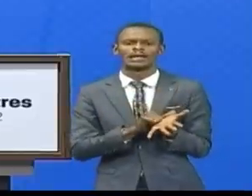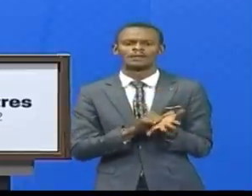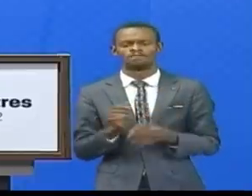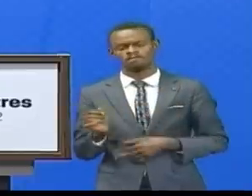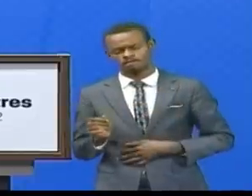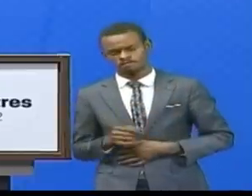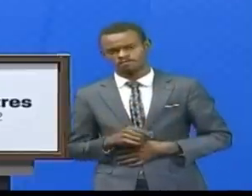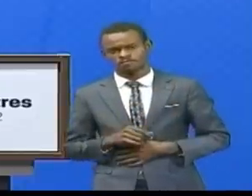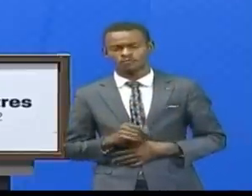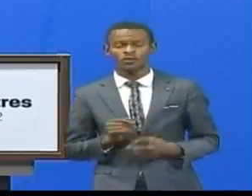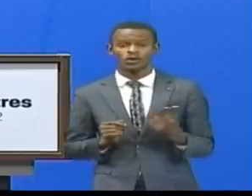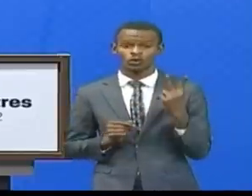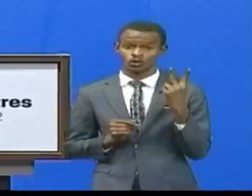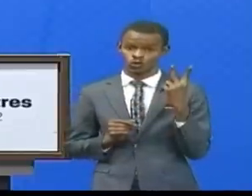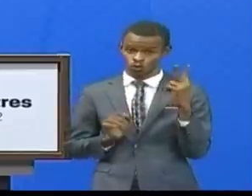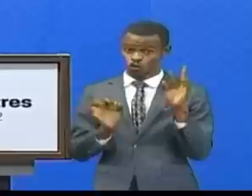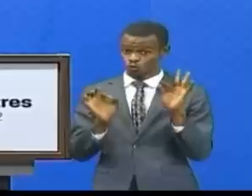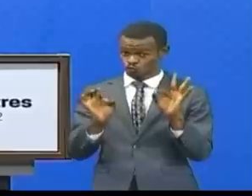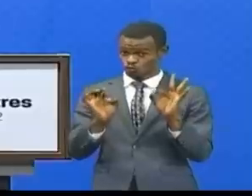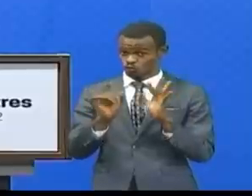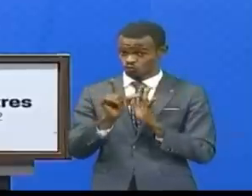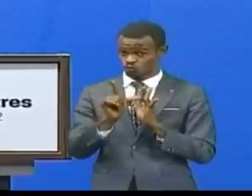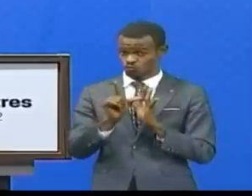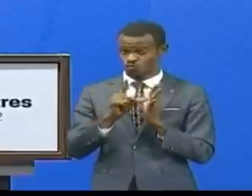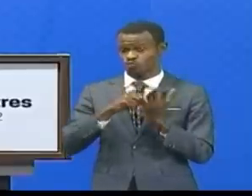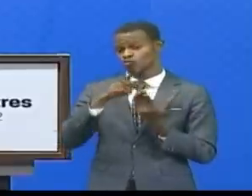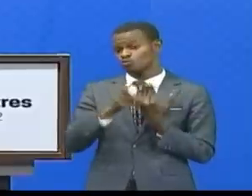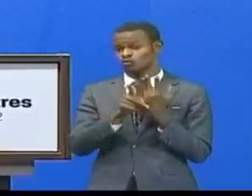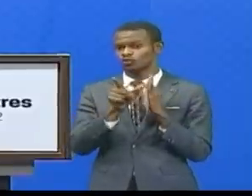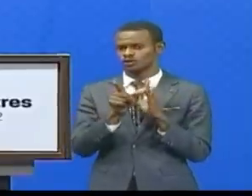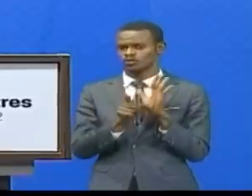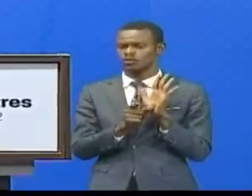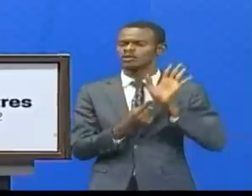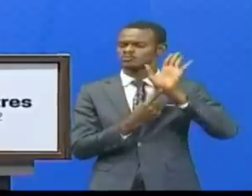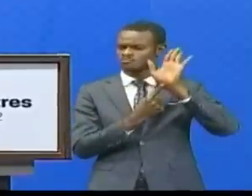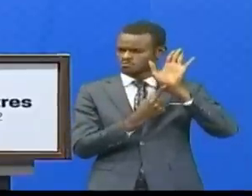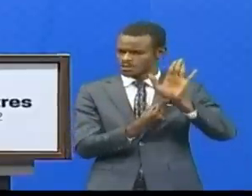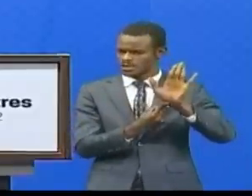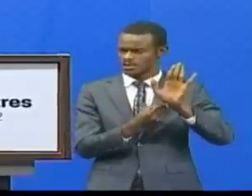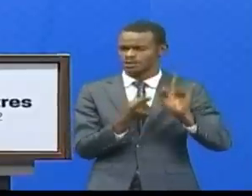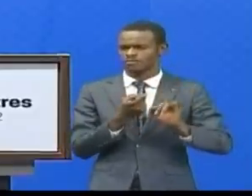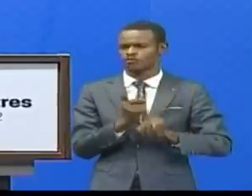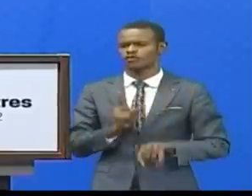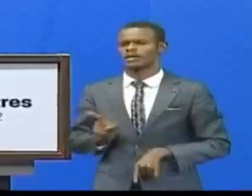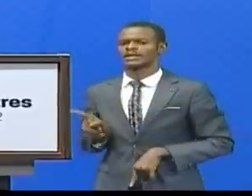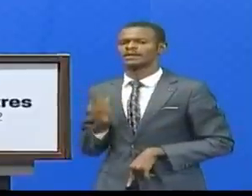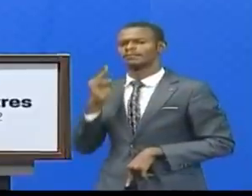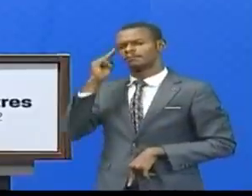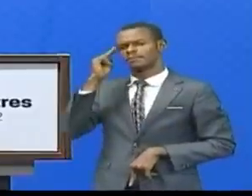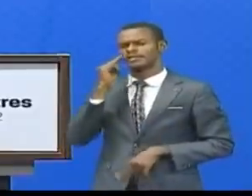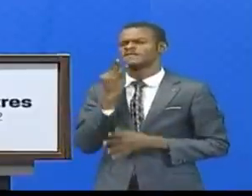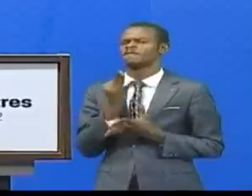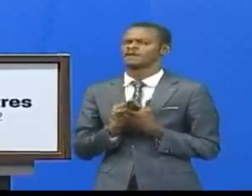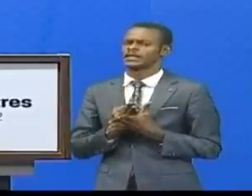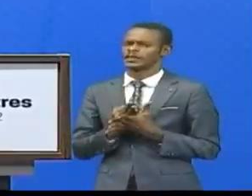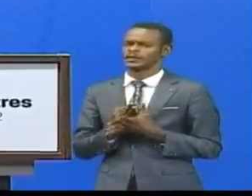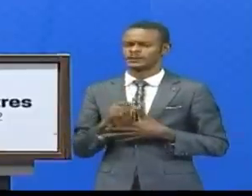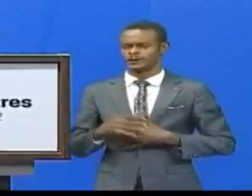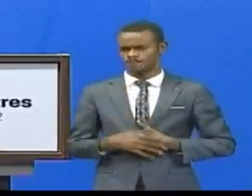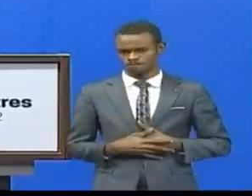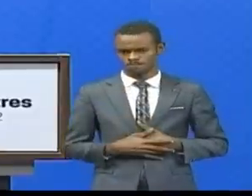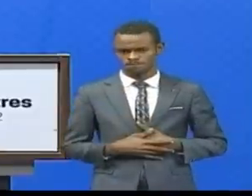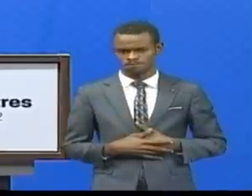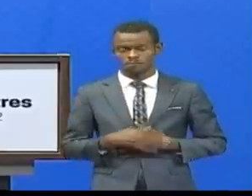Deux projets de loi ont été présentés par le ministre des Finances. Le ministre des Finances